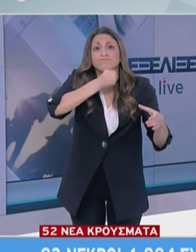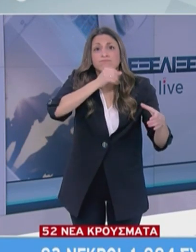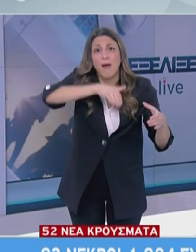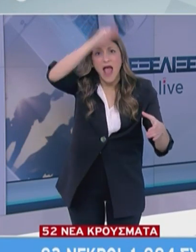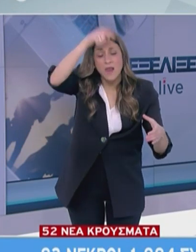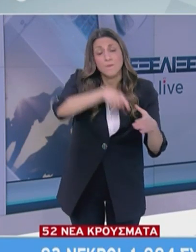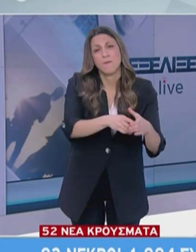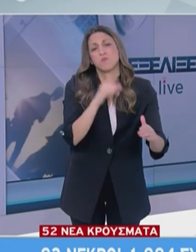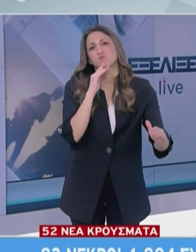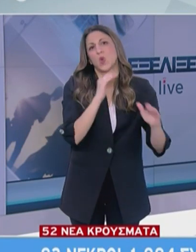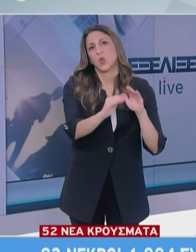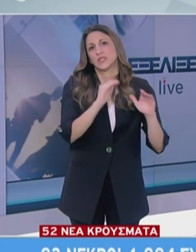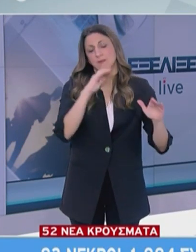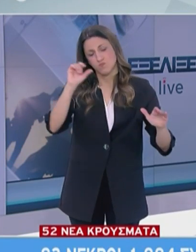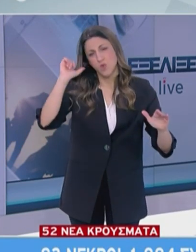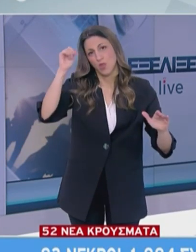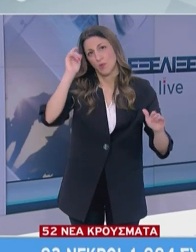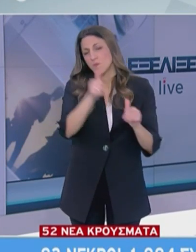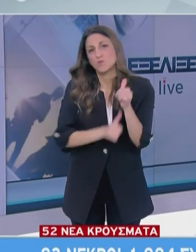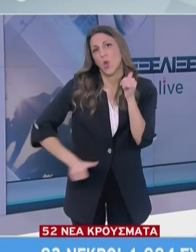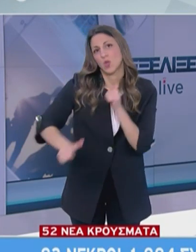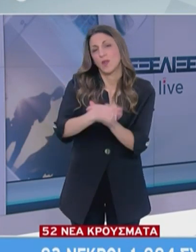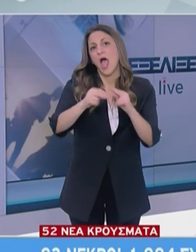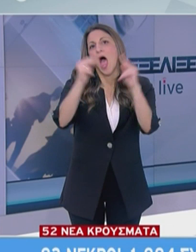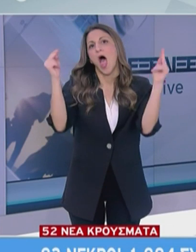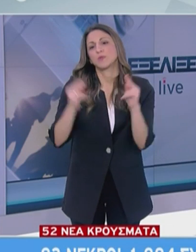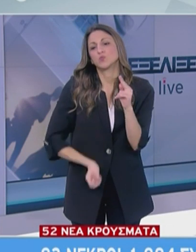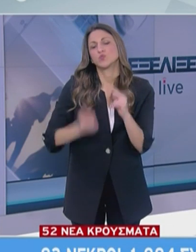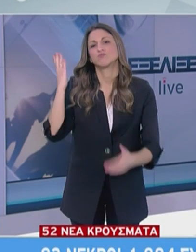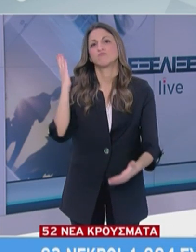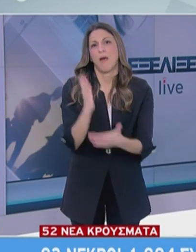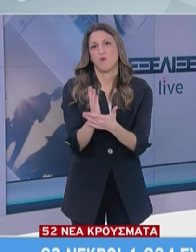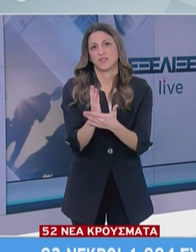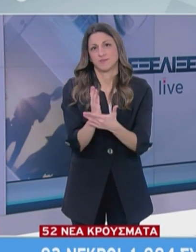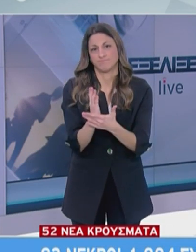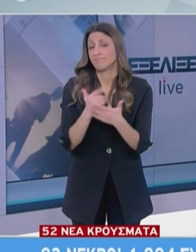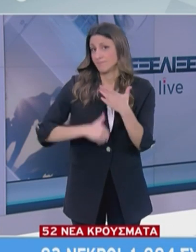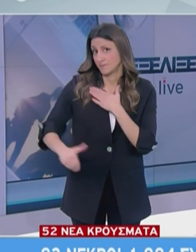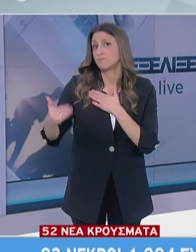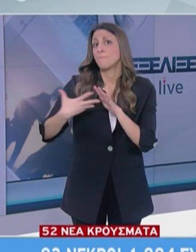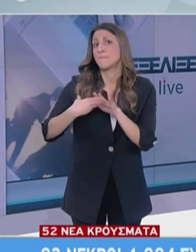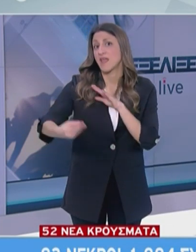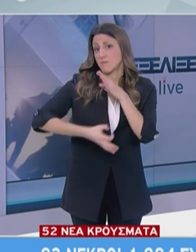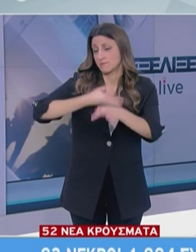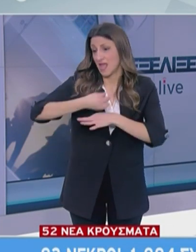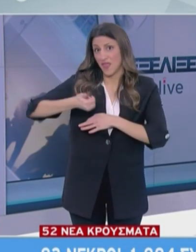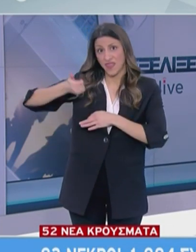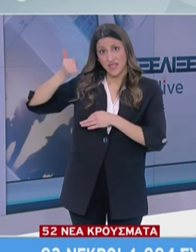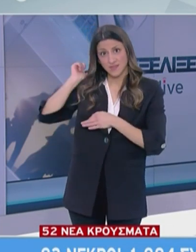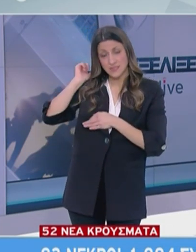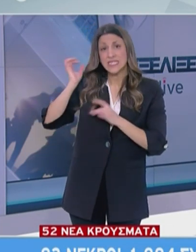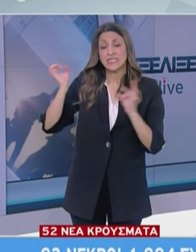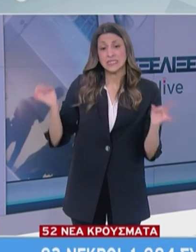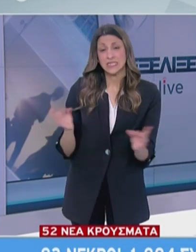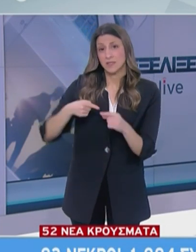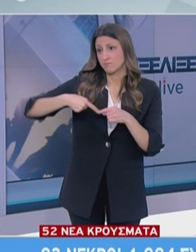μας, μας επιβάλλει να προχωρήσουμε σε νέες αποφάσεις. Όπως είπα και χθες, φέρνοντας συγκεκριμένα παραδείγματα, η οποιαδήποτε